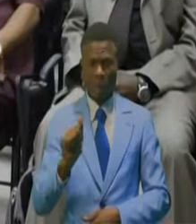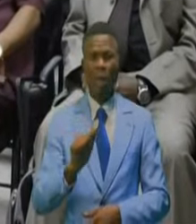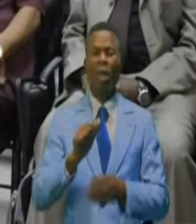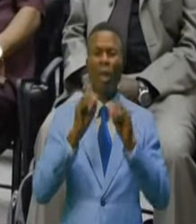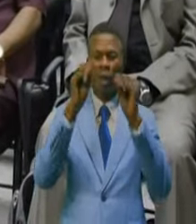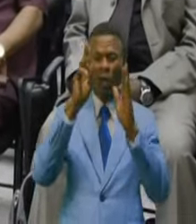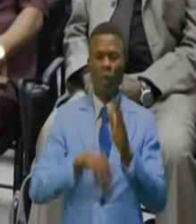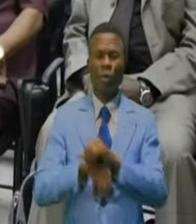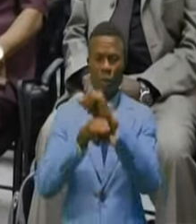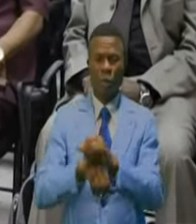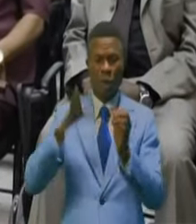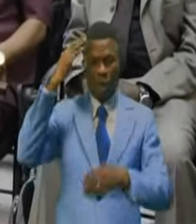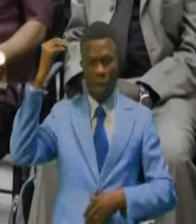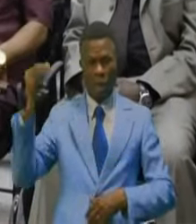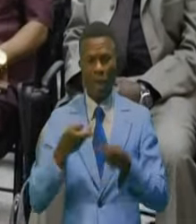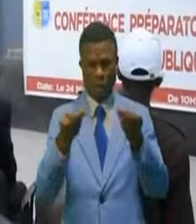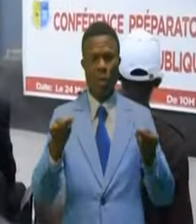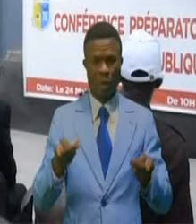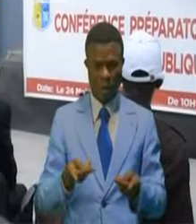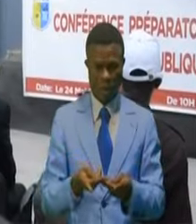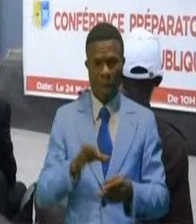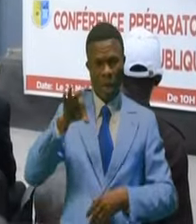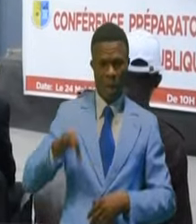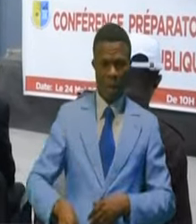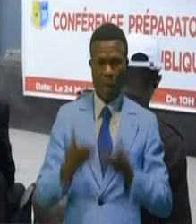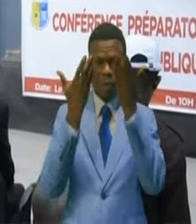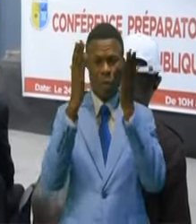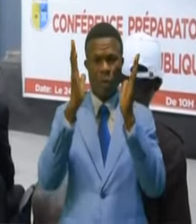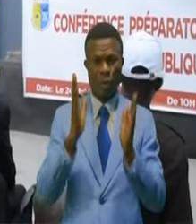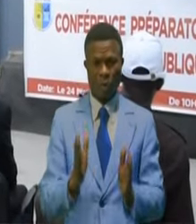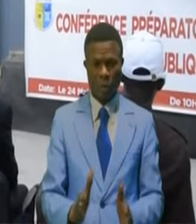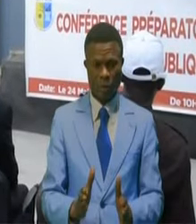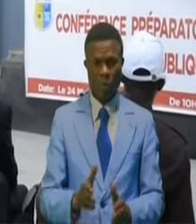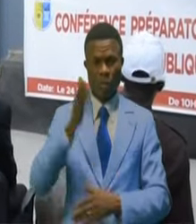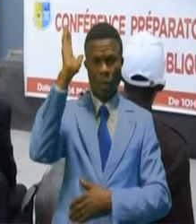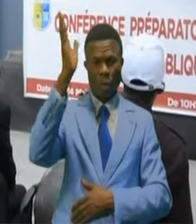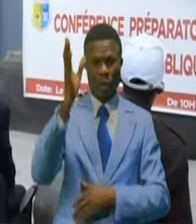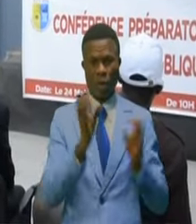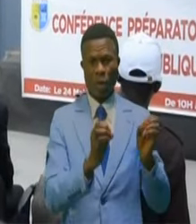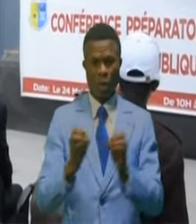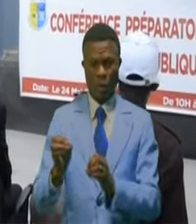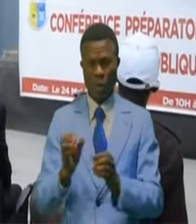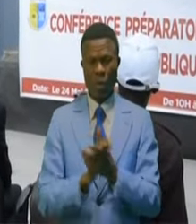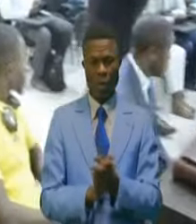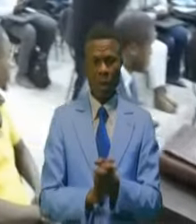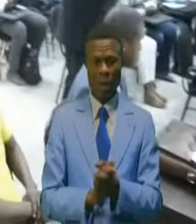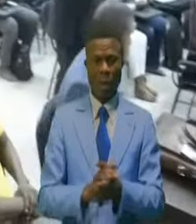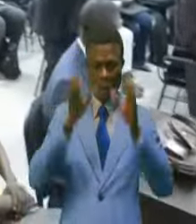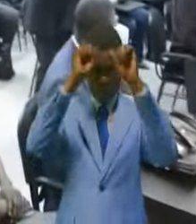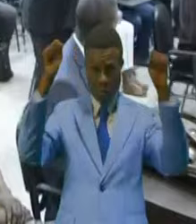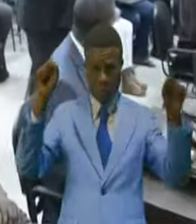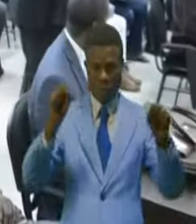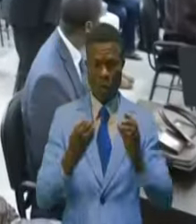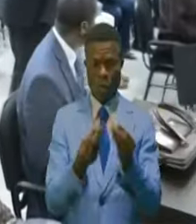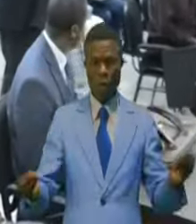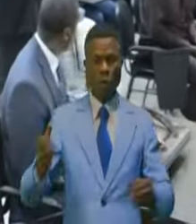enseignement traditionnel et expérience de terrain à l'avantage de ses étudiants, la conférence tenue par Pierre Briand, président de